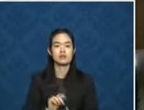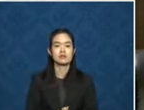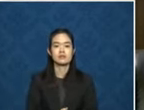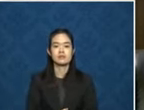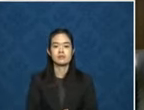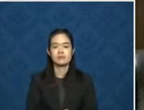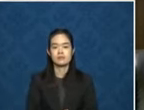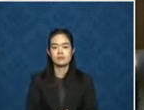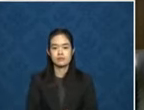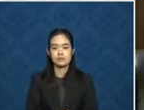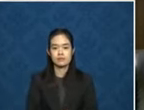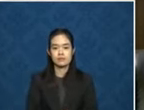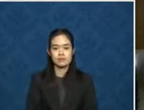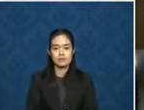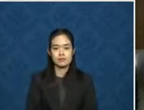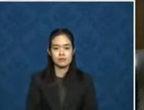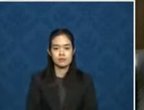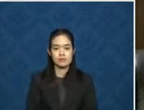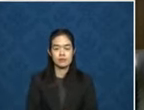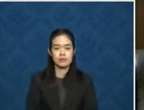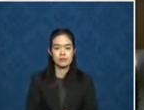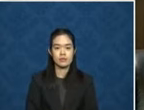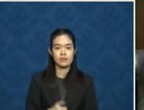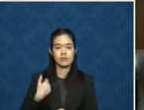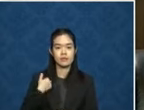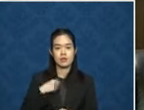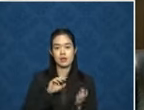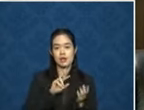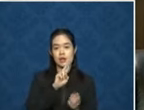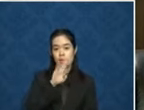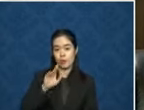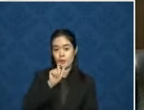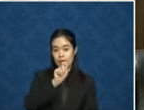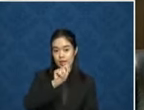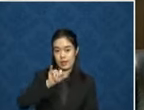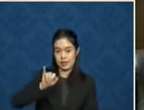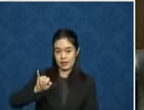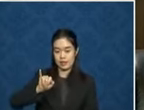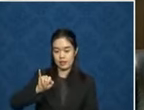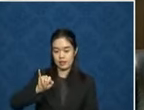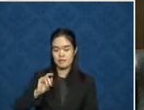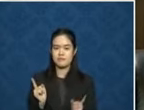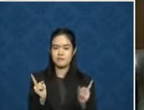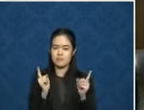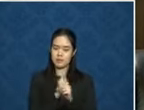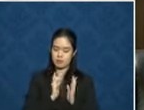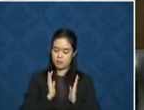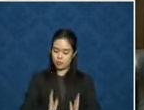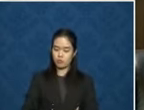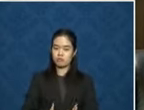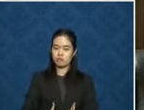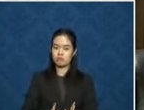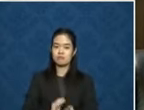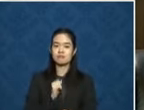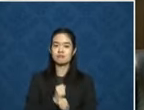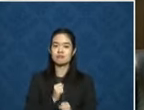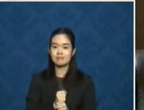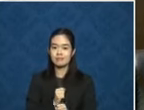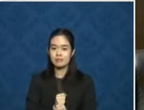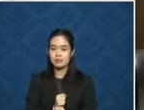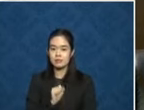า AI หรือปัญญาประดิษฐ์นั้นจะสามารถมาแทนมนุษย์ได้หรือไม่นะครับ